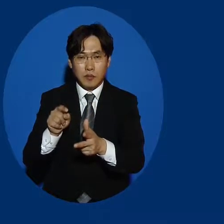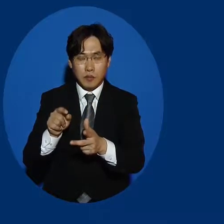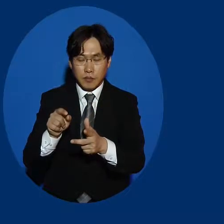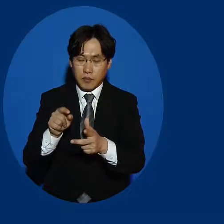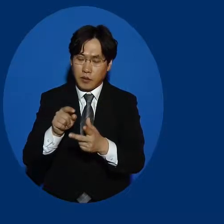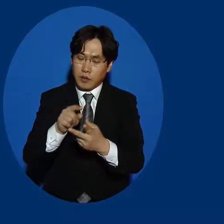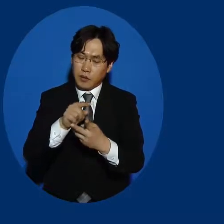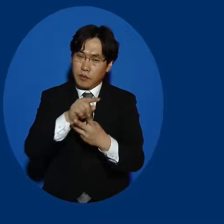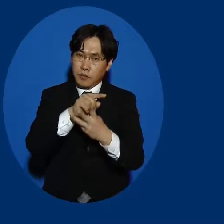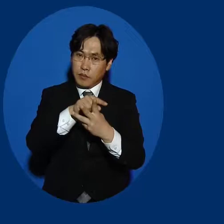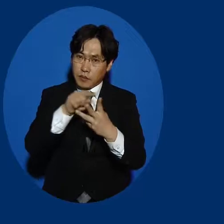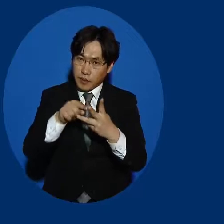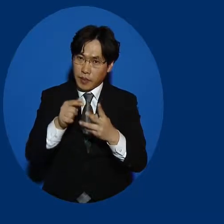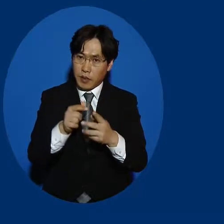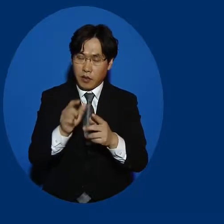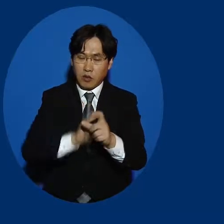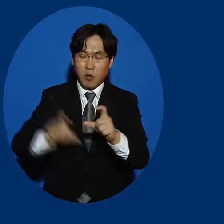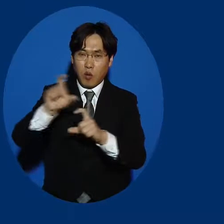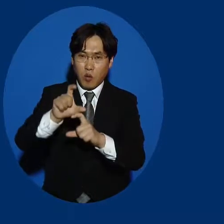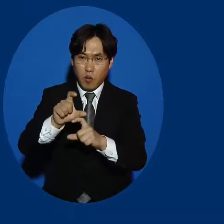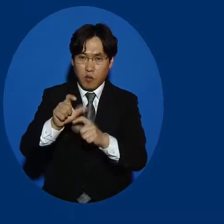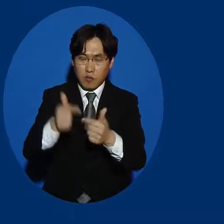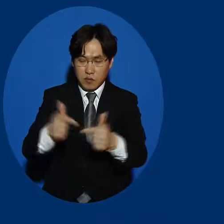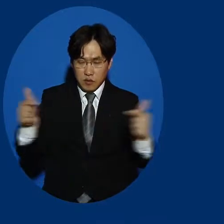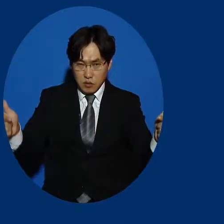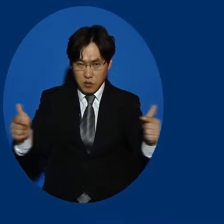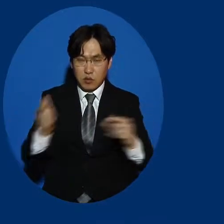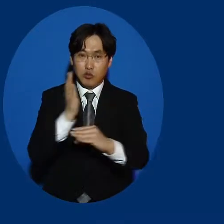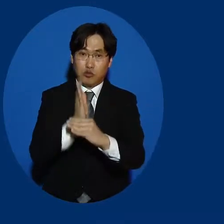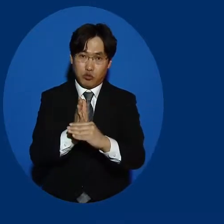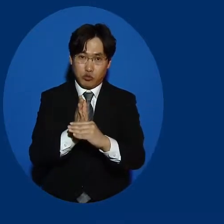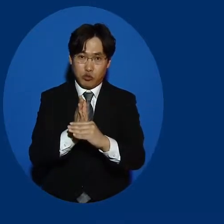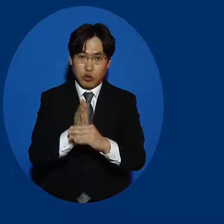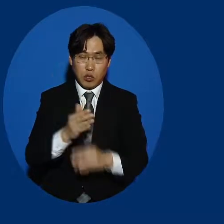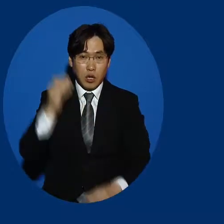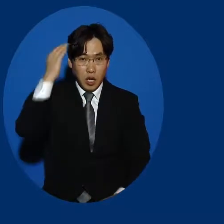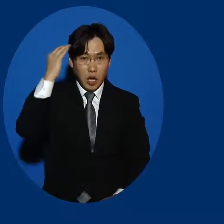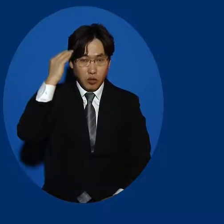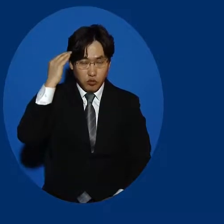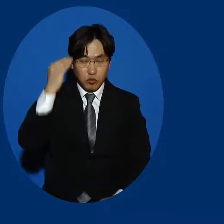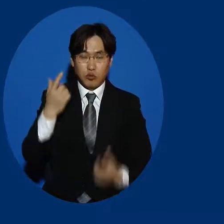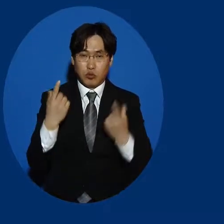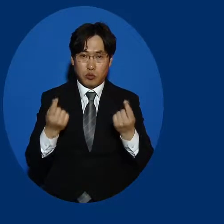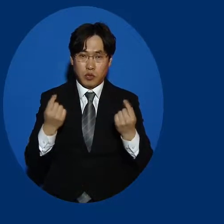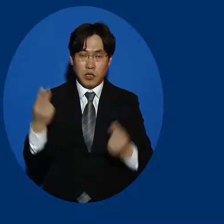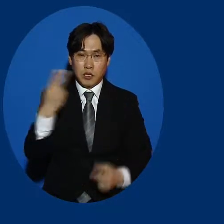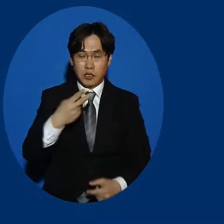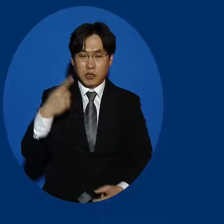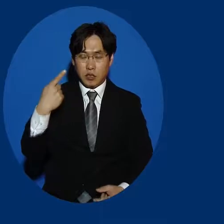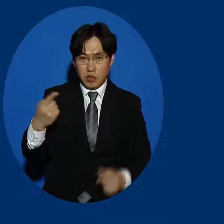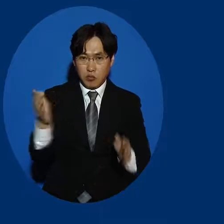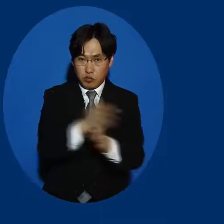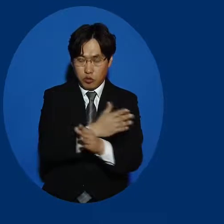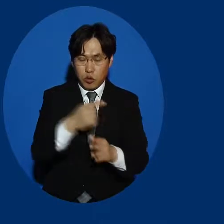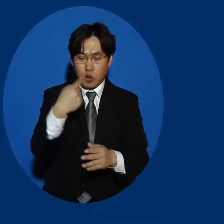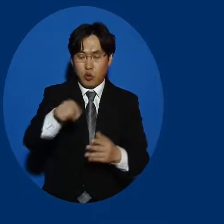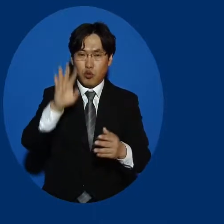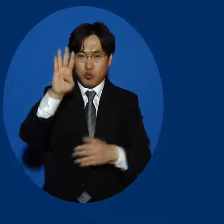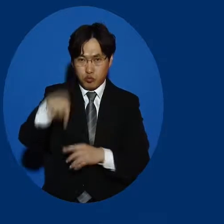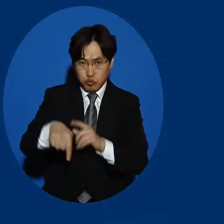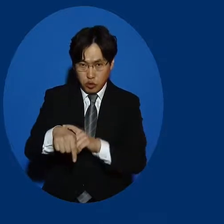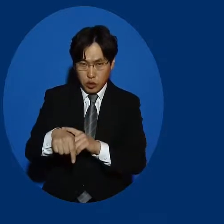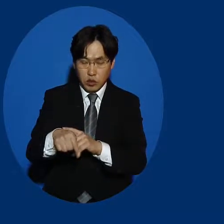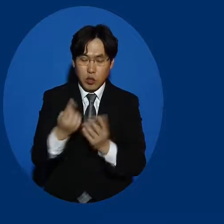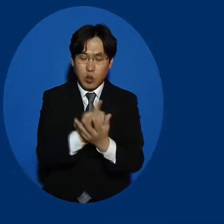크게 또 활성화하고 있고요. 우리나라 역시 2001년부터 교육부에서